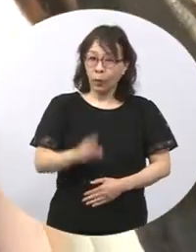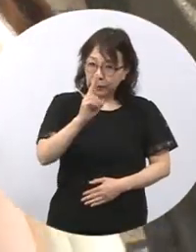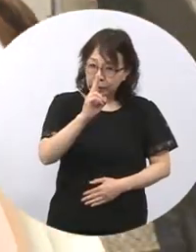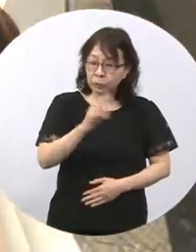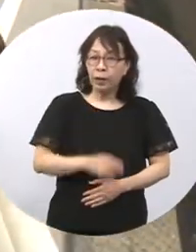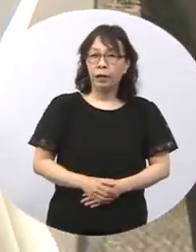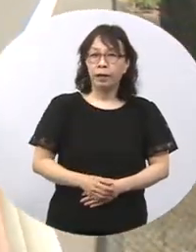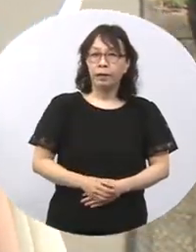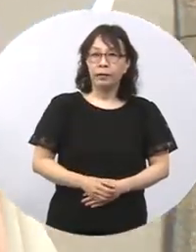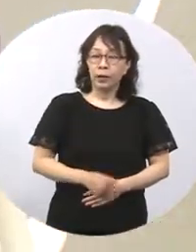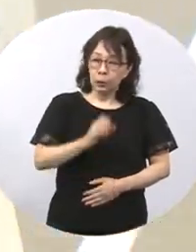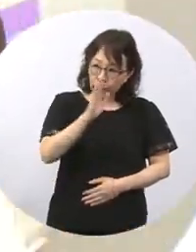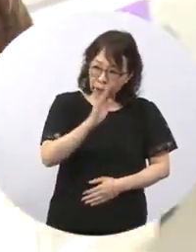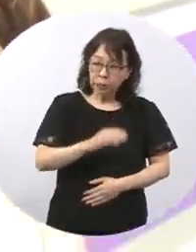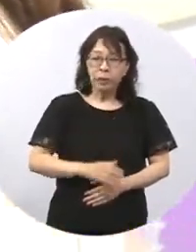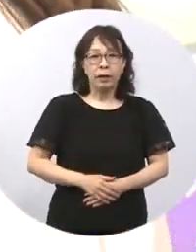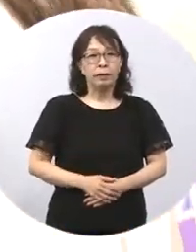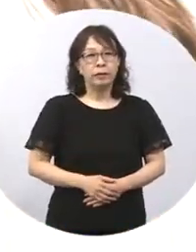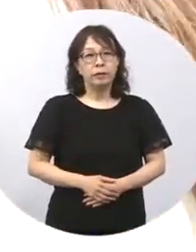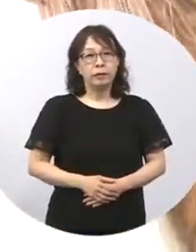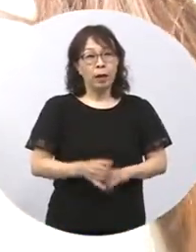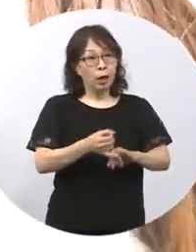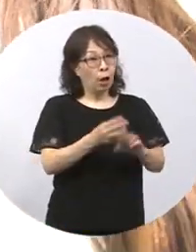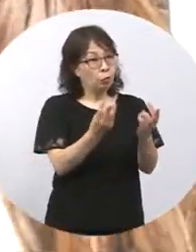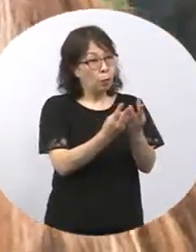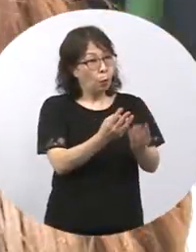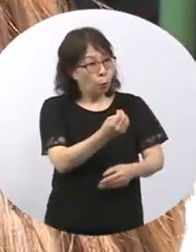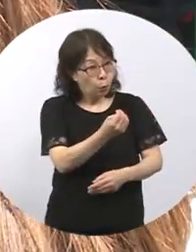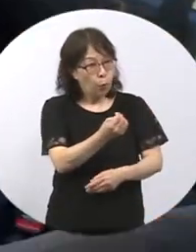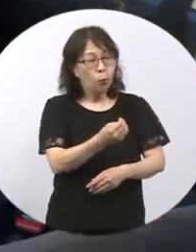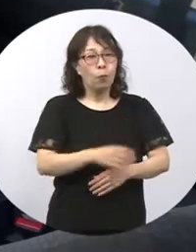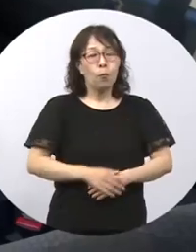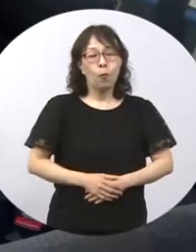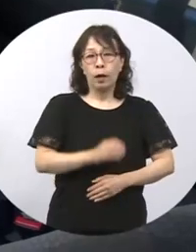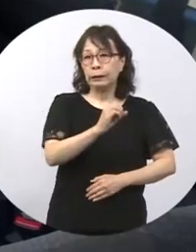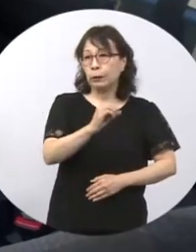こんにちは、よろしくお願いいたします。 番号は